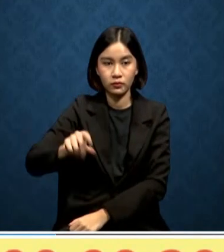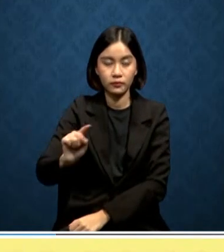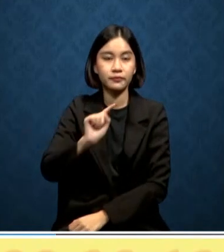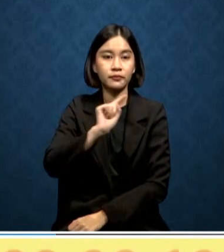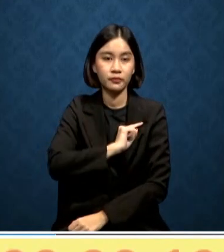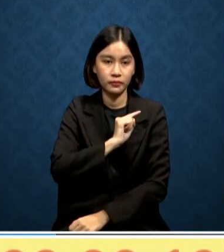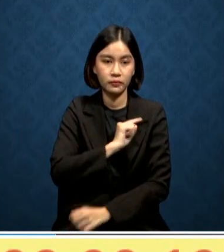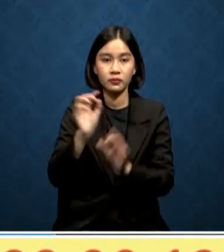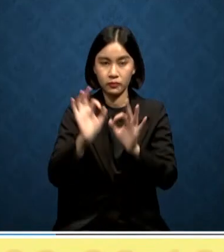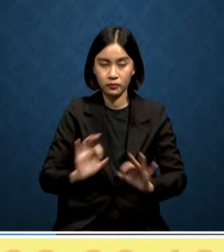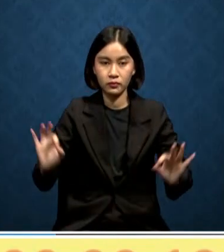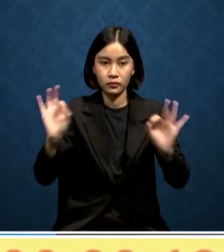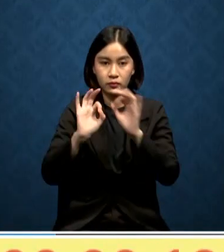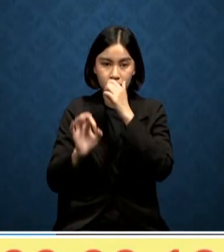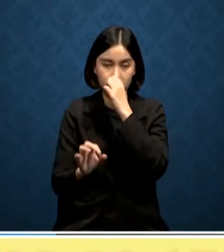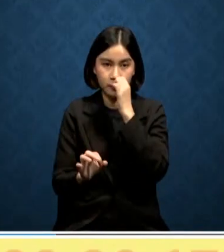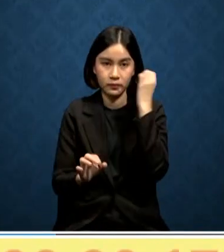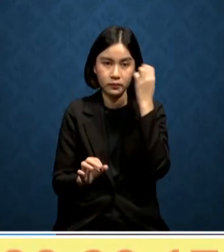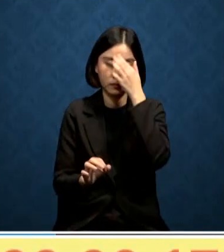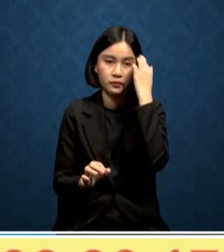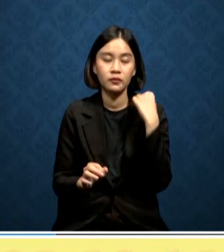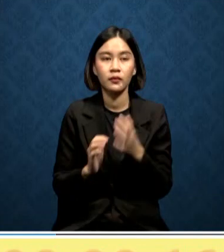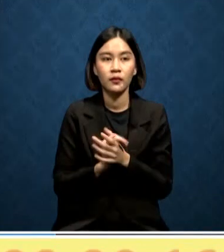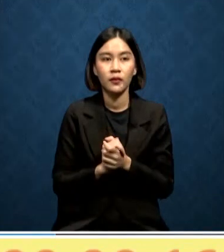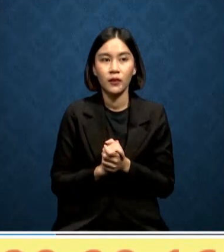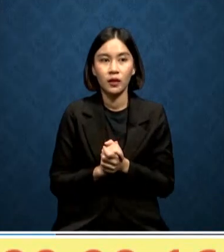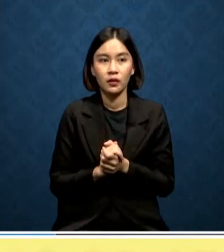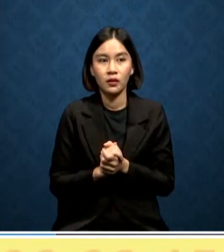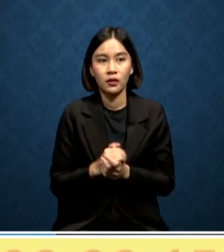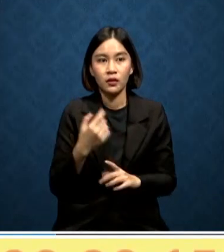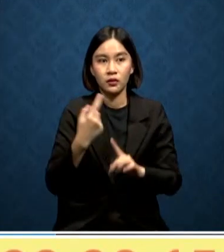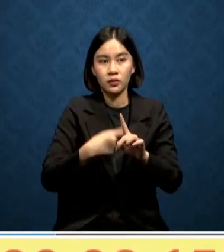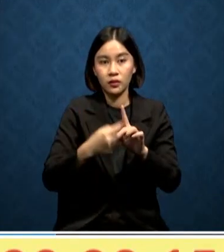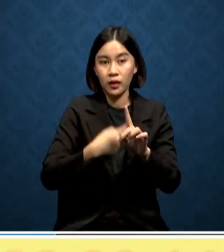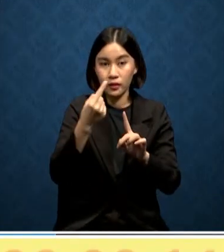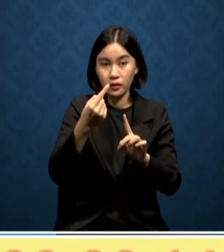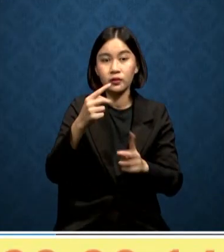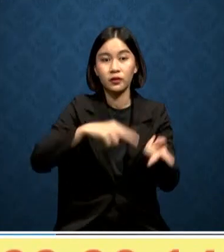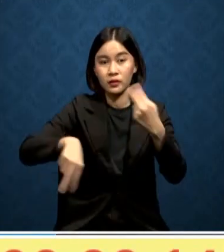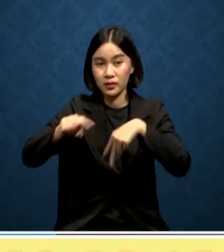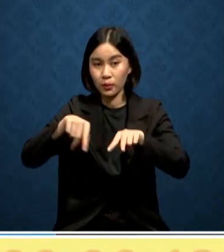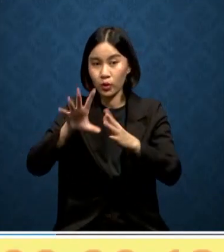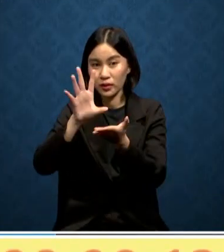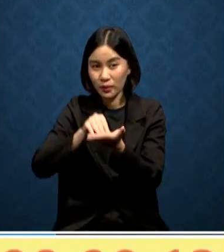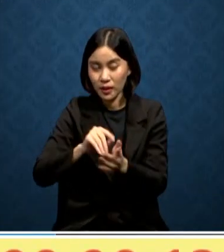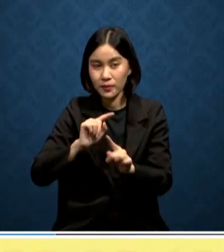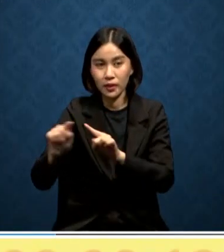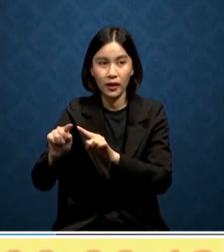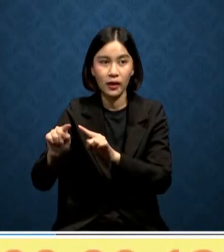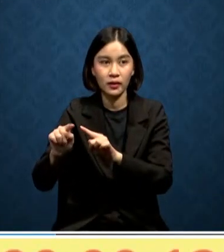ำคัญนะครับใช้งานไม่เกิน1เดือนสามารถสำรวจครับพื้น